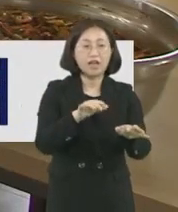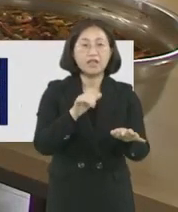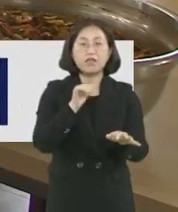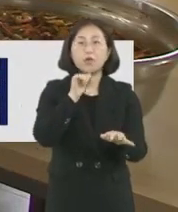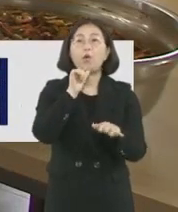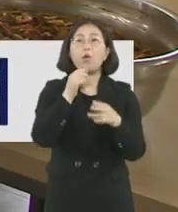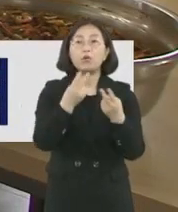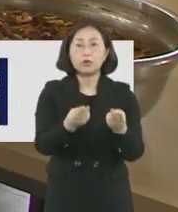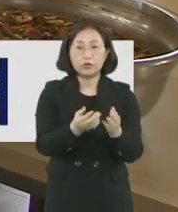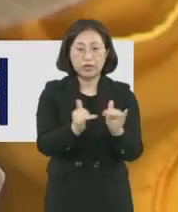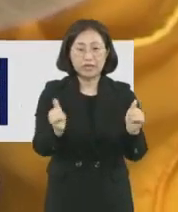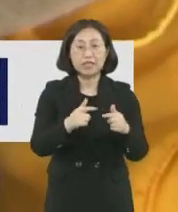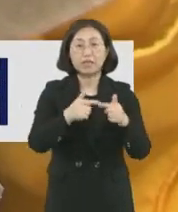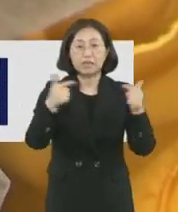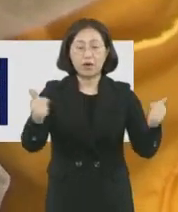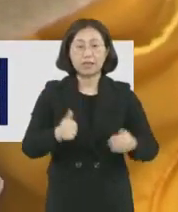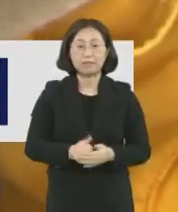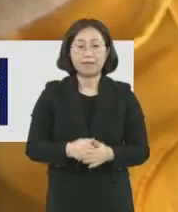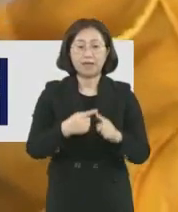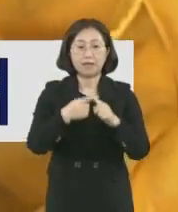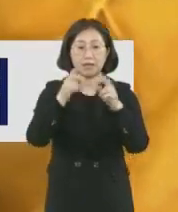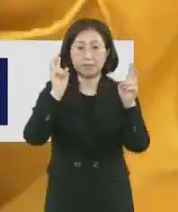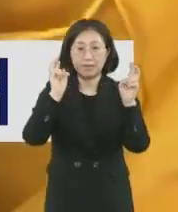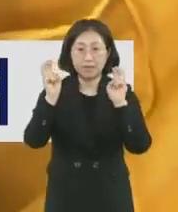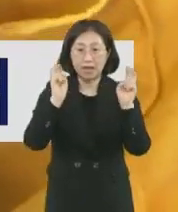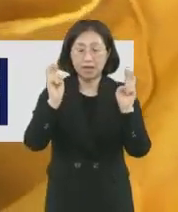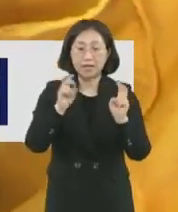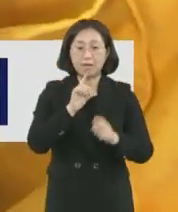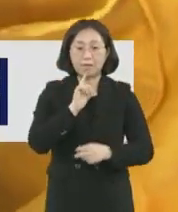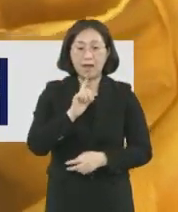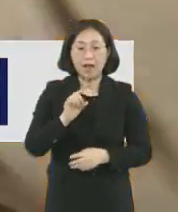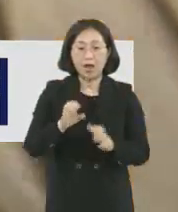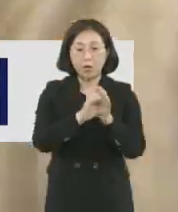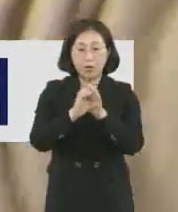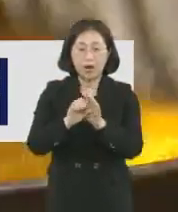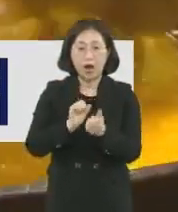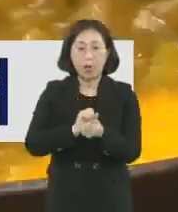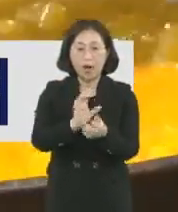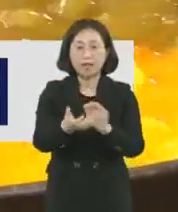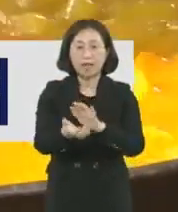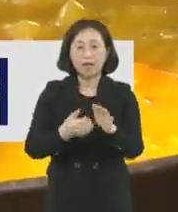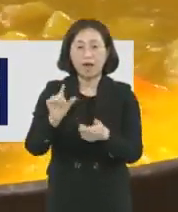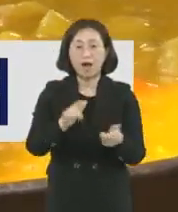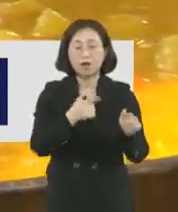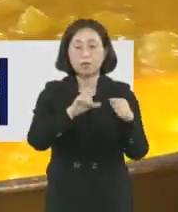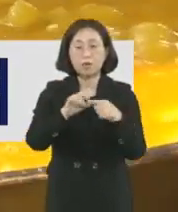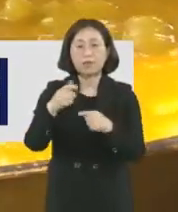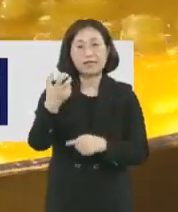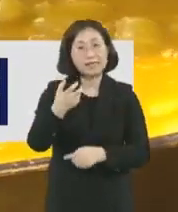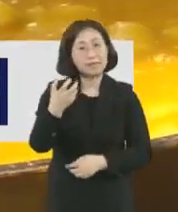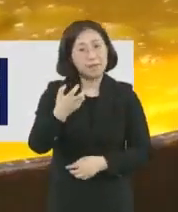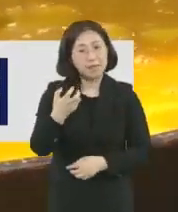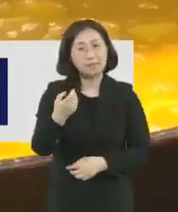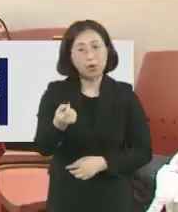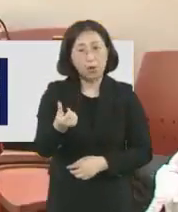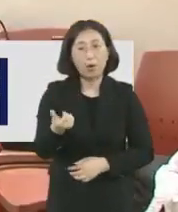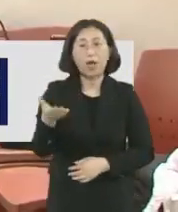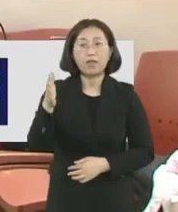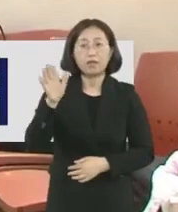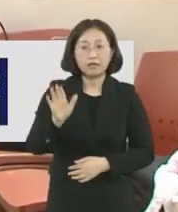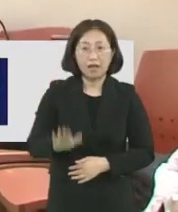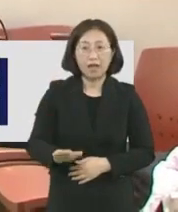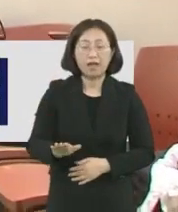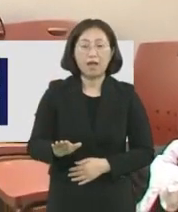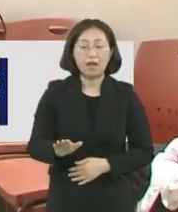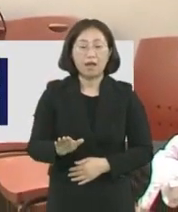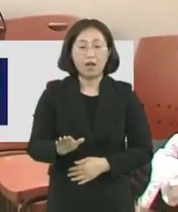있습니다 대한 적십자사 충남지부 에 따르면 크로나 1구 학생 전 하루 평균 7 80여 명에 불과했던 급식